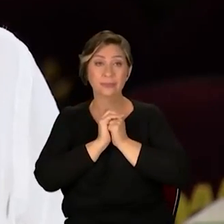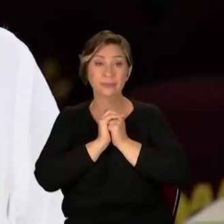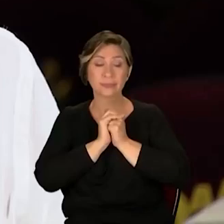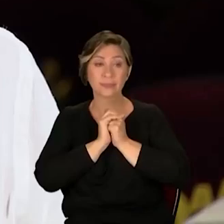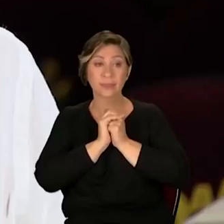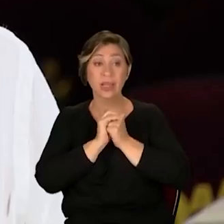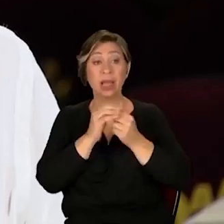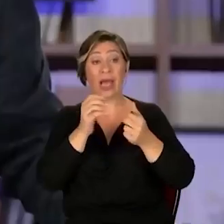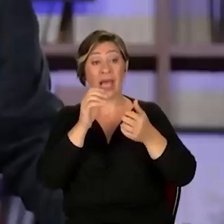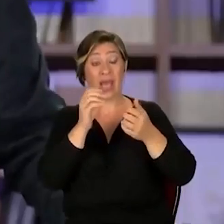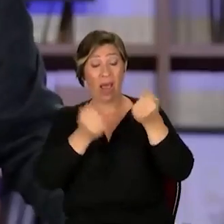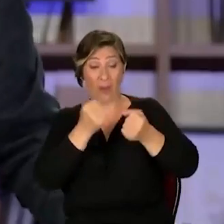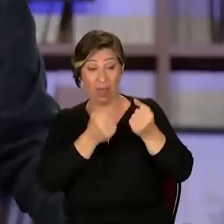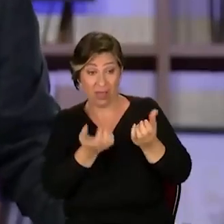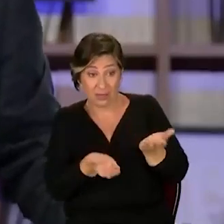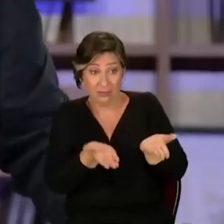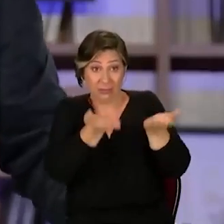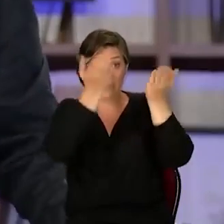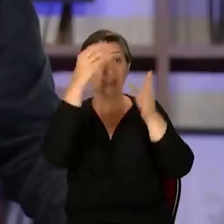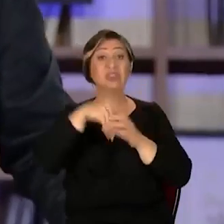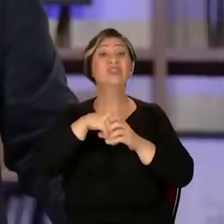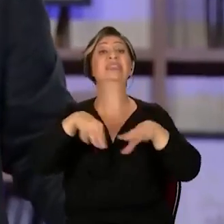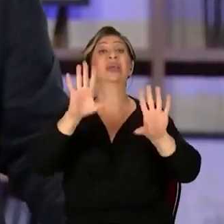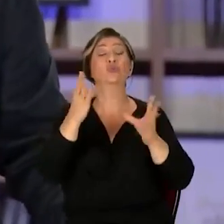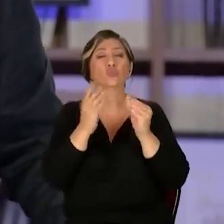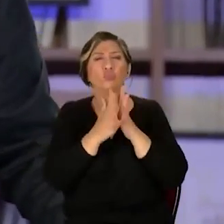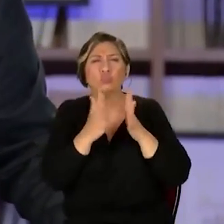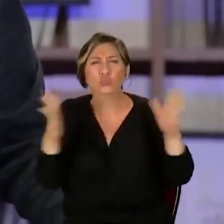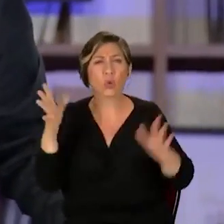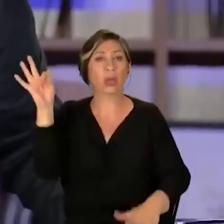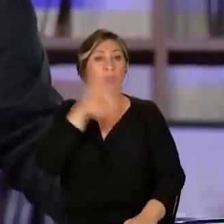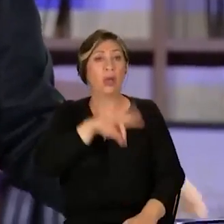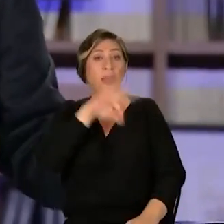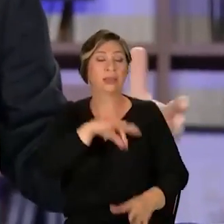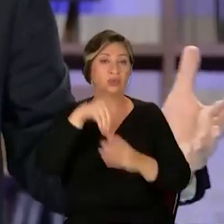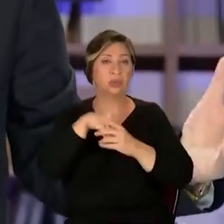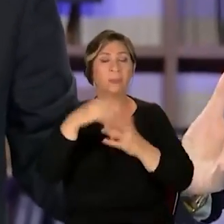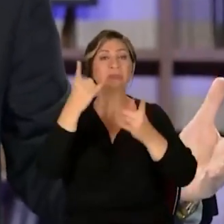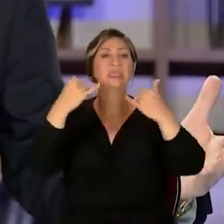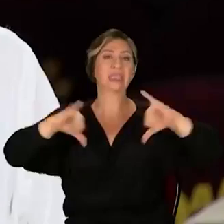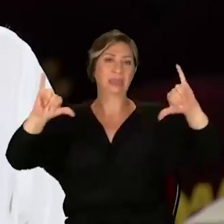ayakta tutmak için değil, korkunç karlar elde edebilmek için mesela bir